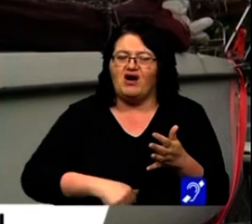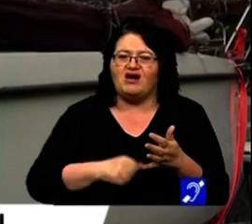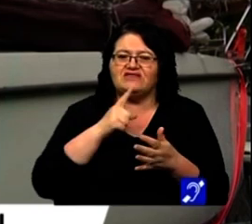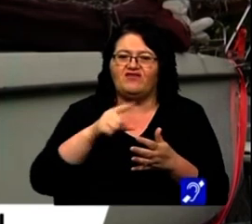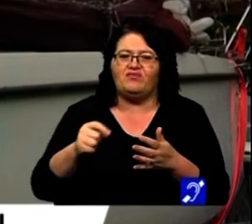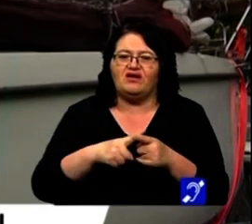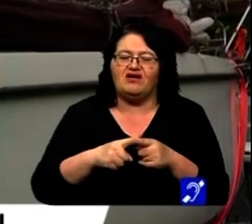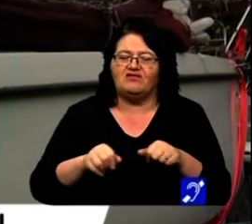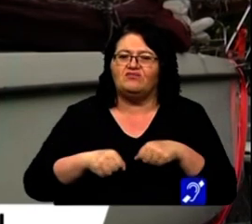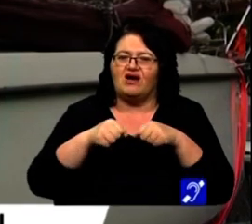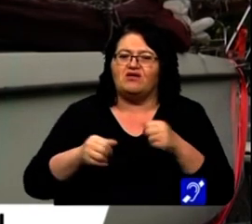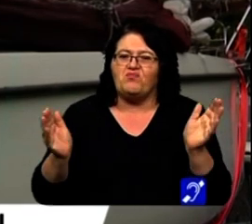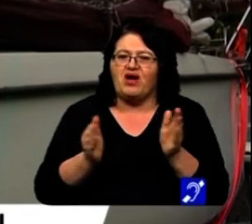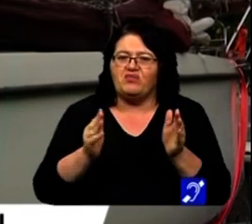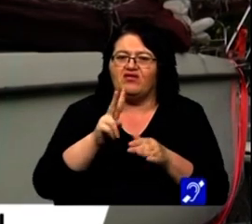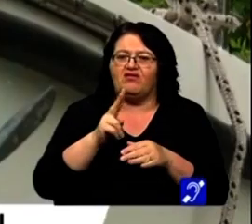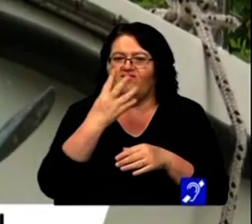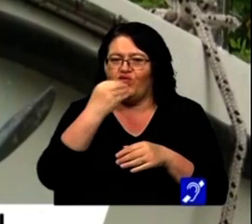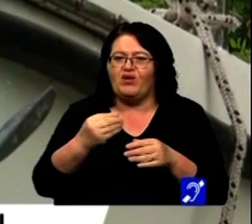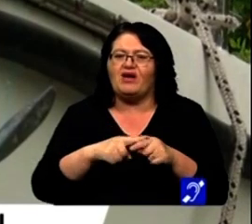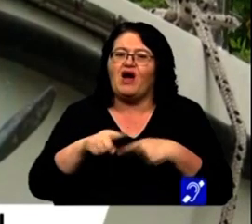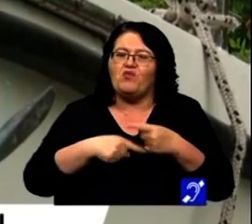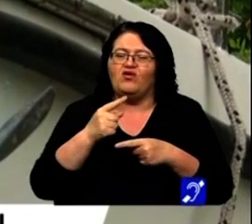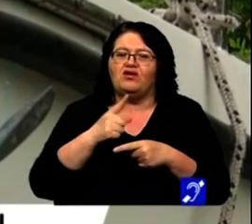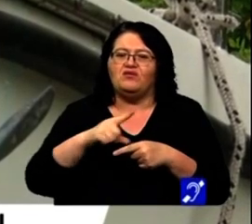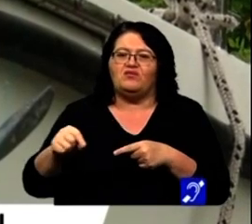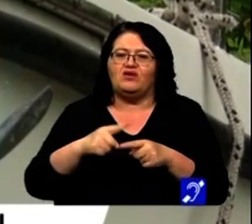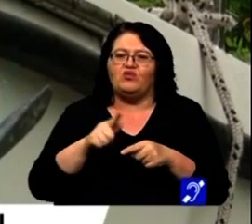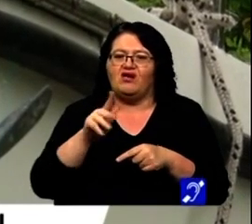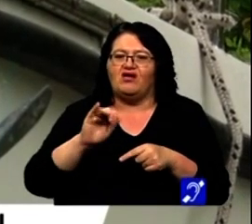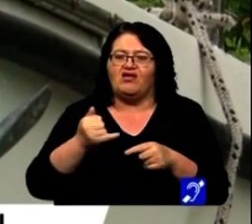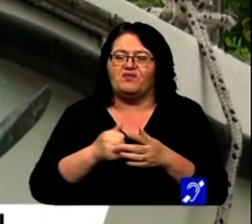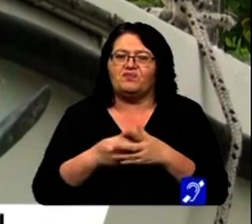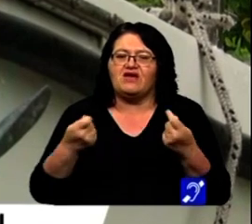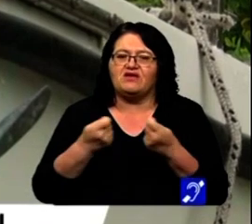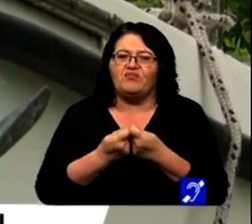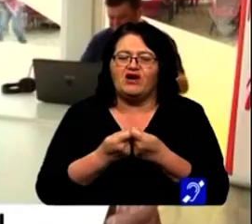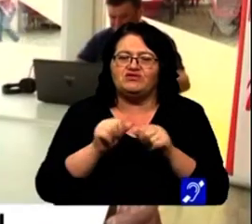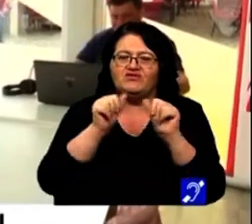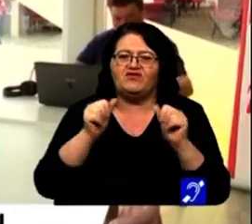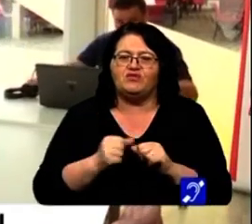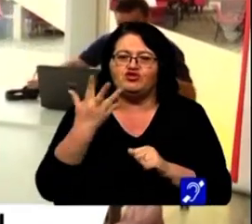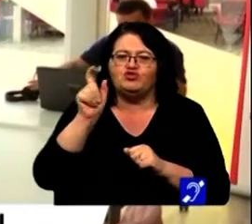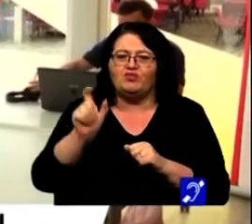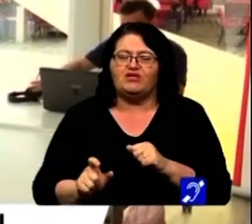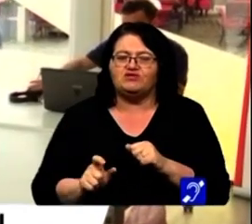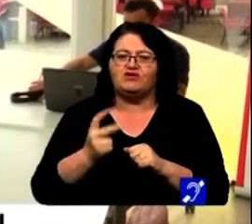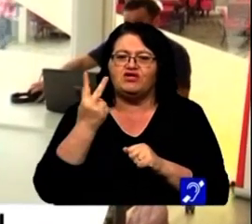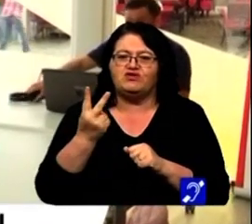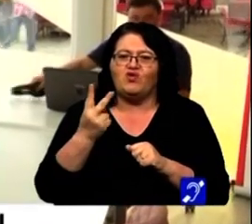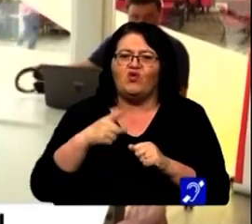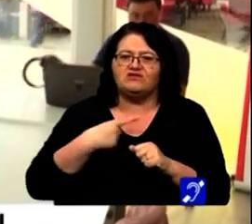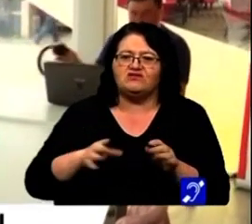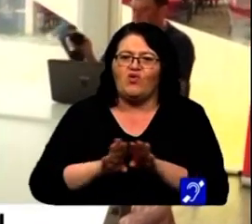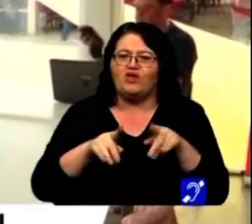va pleca cu o embarcațiune mai mică, Vulpea, iar apoi se va naviga cu Gaia. Echipajul este format din 5 persoane, două dintre